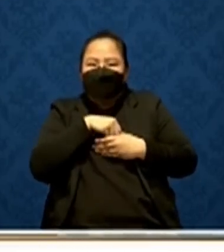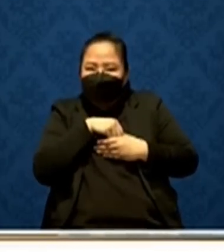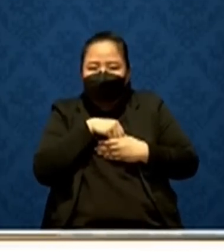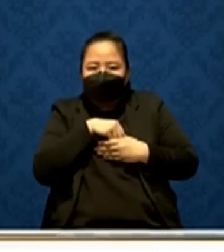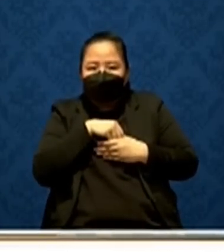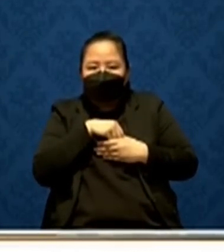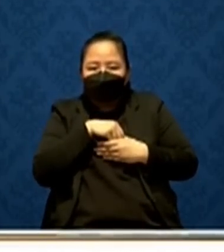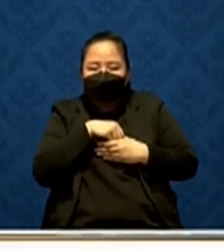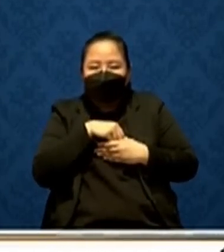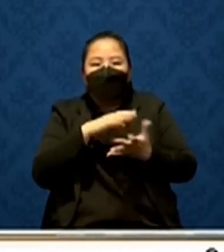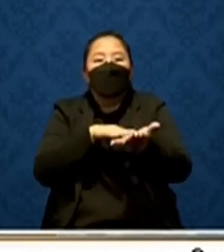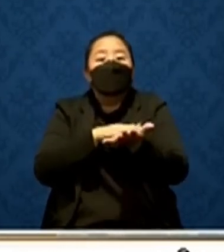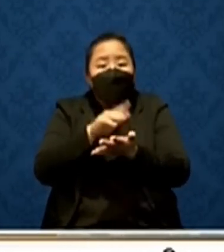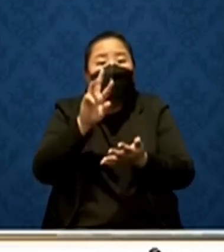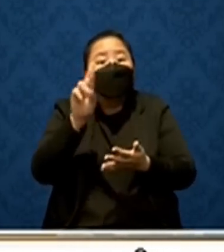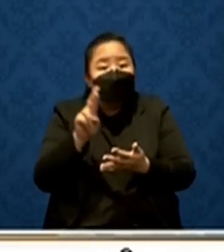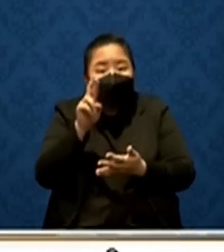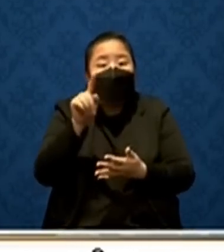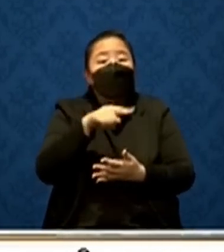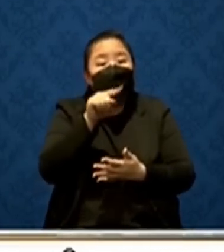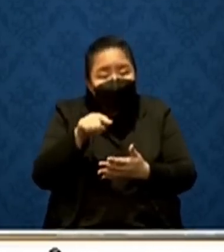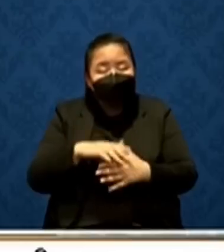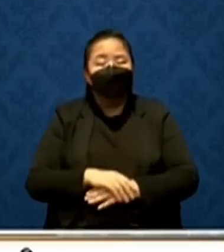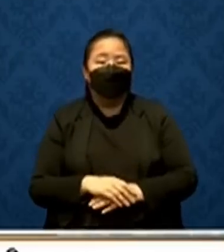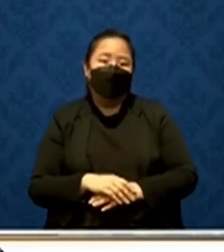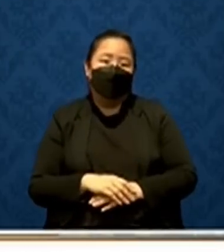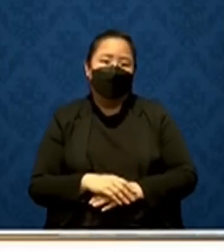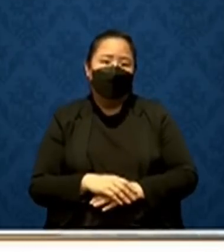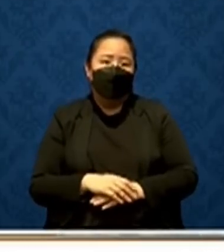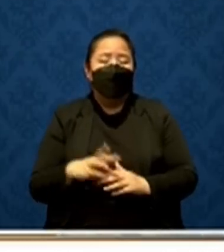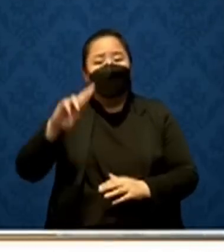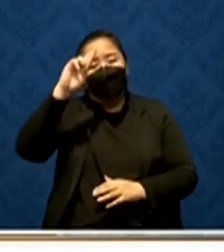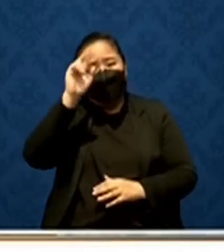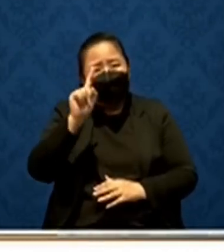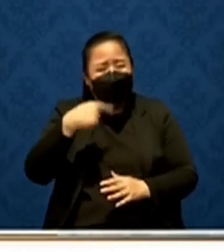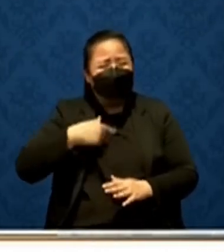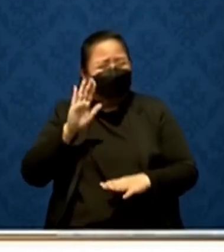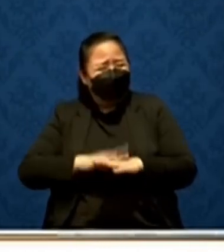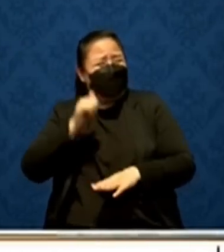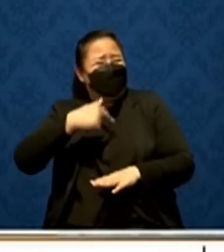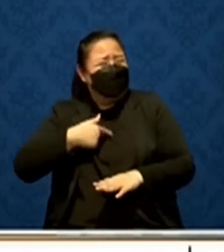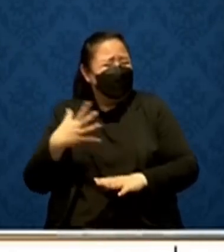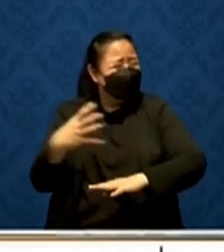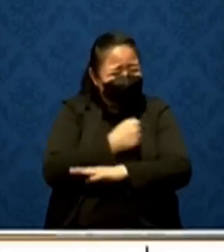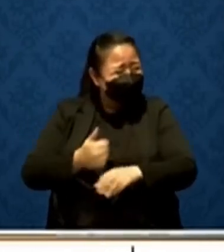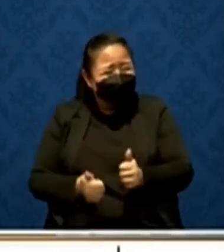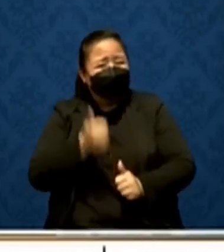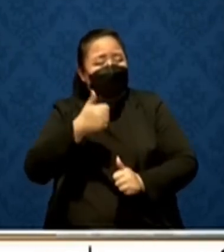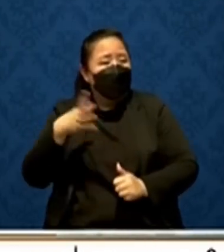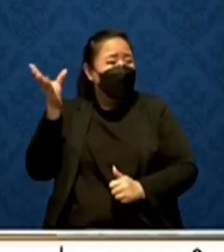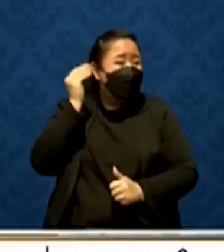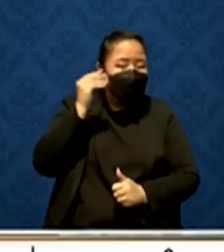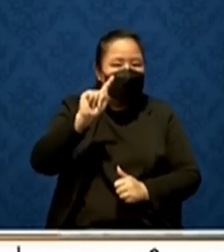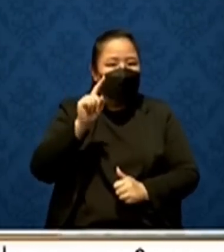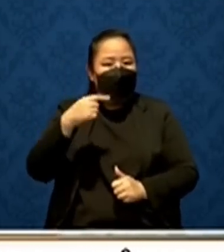ใช้ภาษาอังกฤษทำงานครับเป็นโรคหลงตนเองฉันเก่งที่สุดฉันมีอำนาจมากที่สุดฉันไม่ต้องฟังใคร